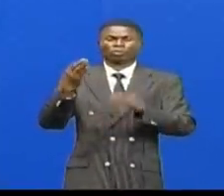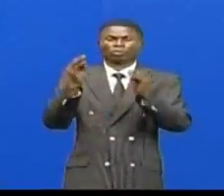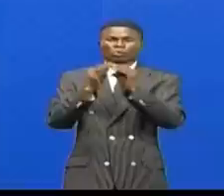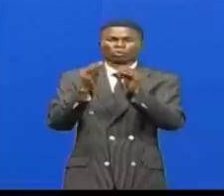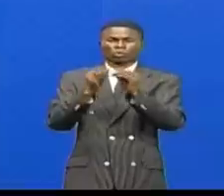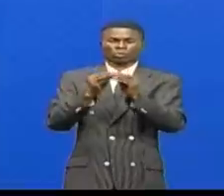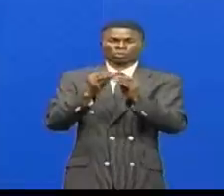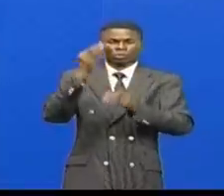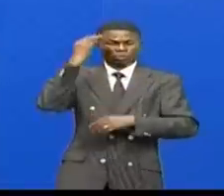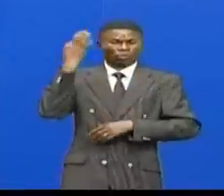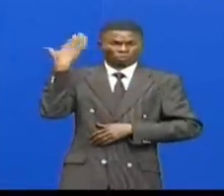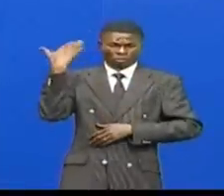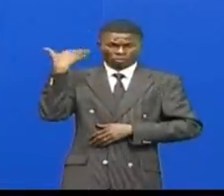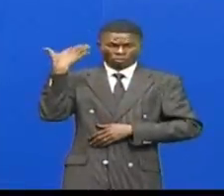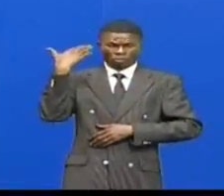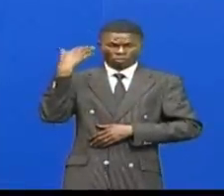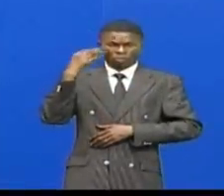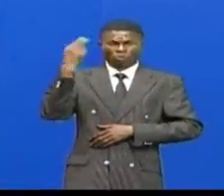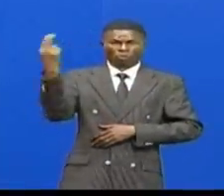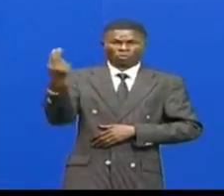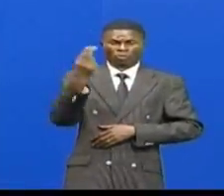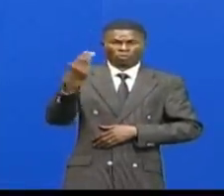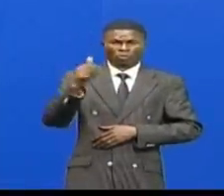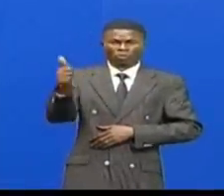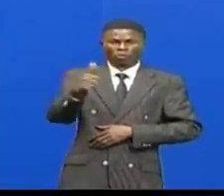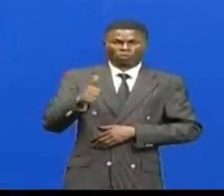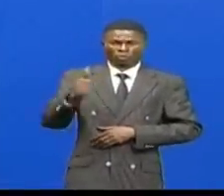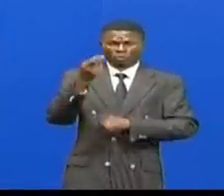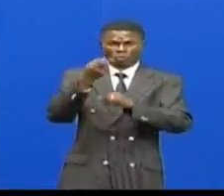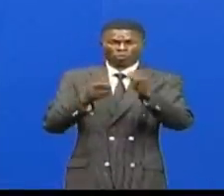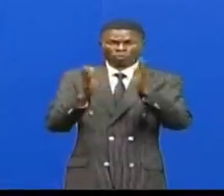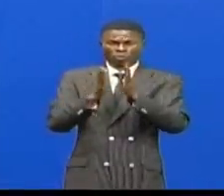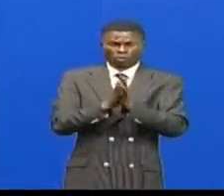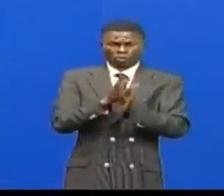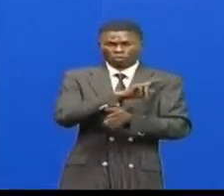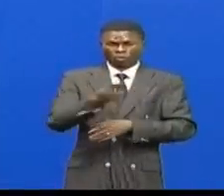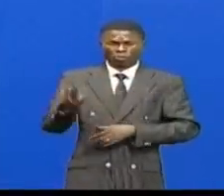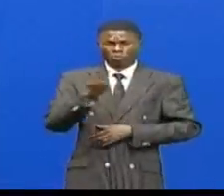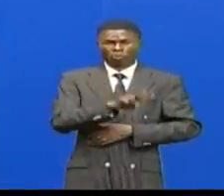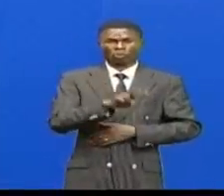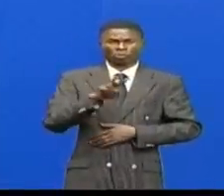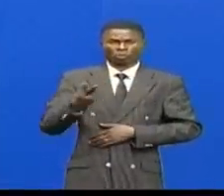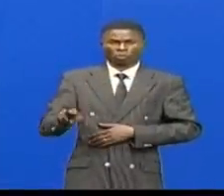74e réunion tenue le vendredi 21 octobre 2022.